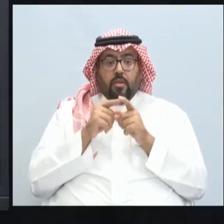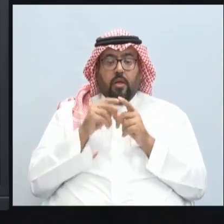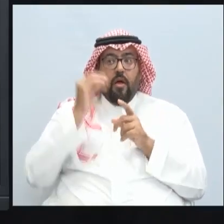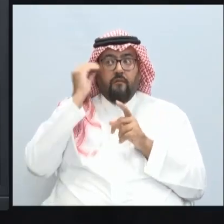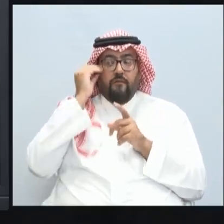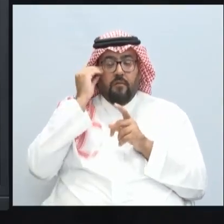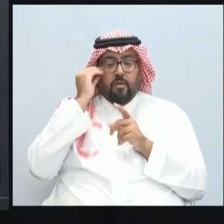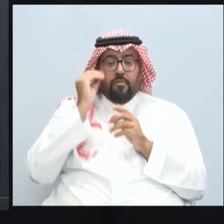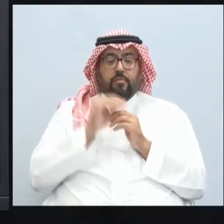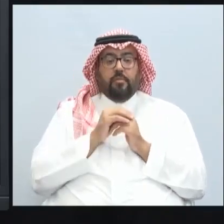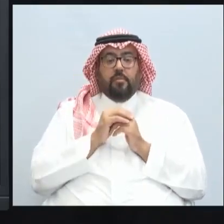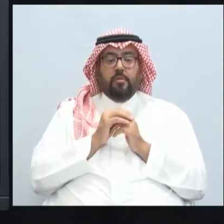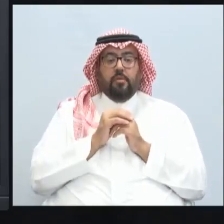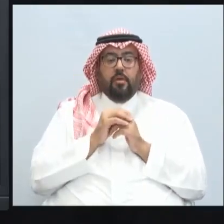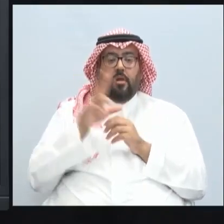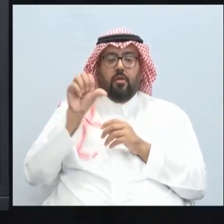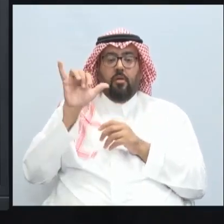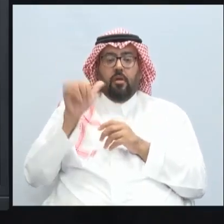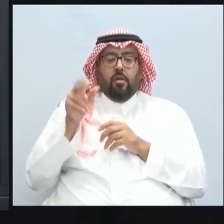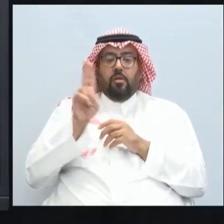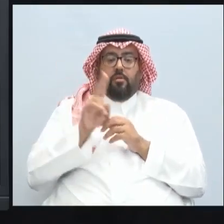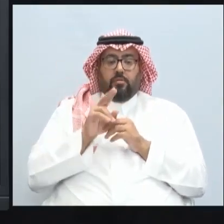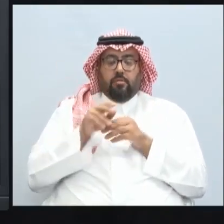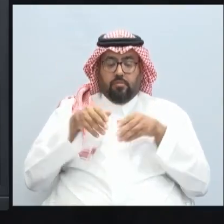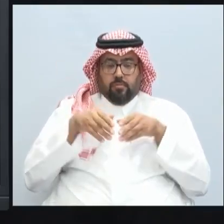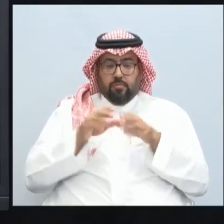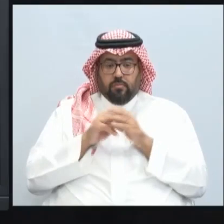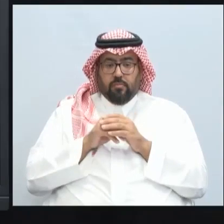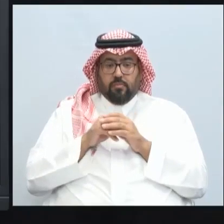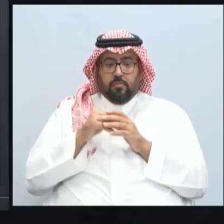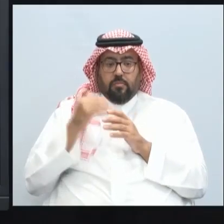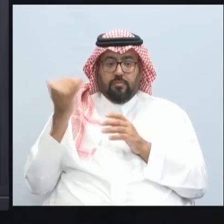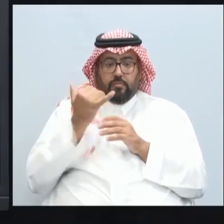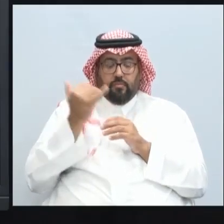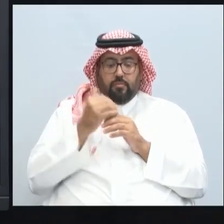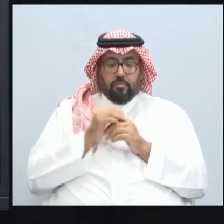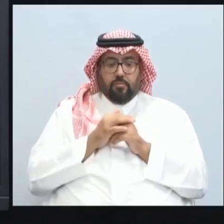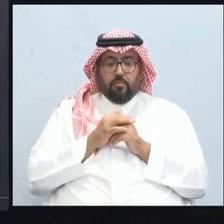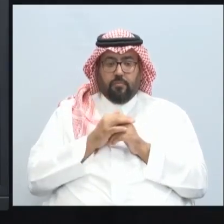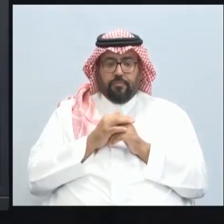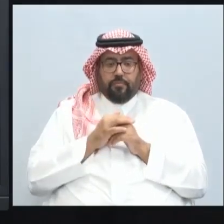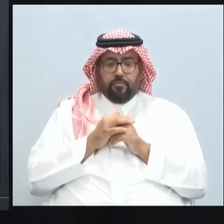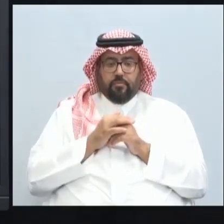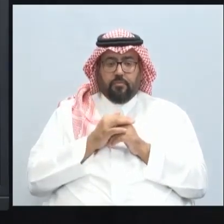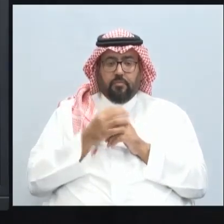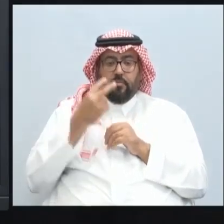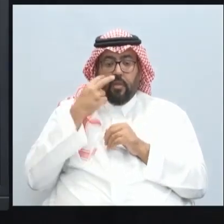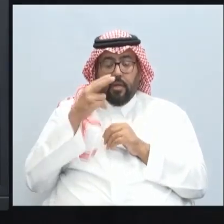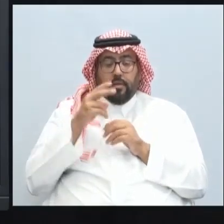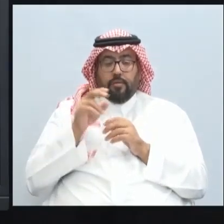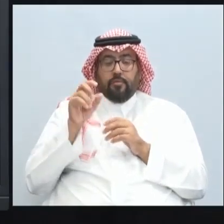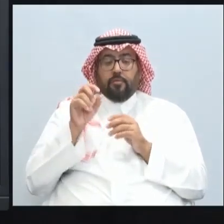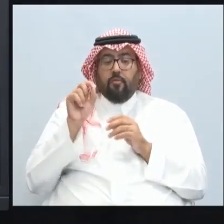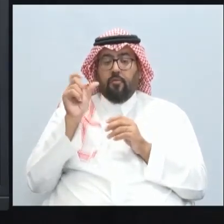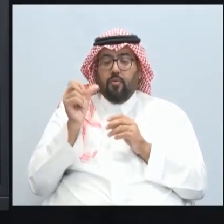نتعرفوا على الاولويات من حيث الاهميه وهي احدى فنون